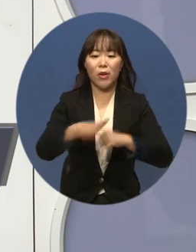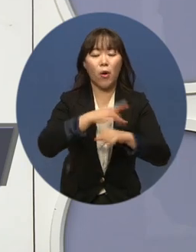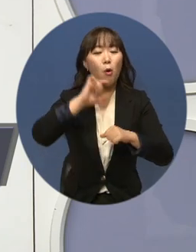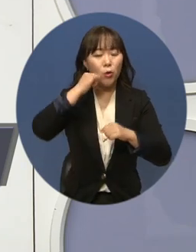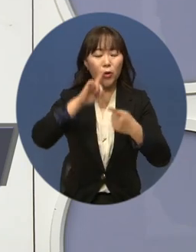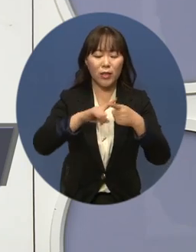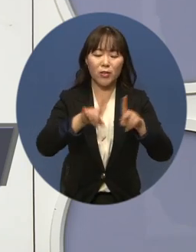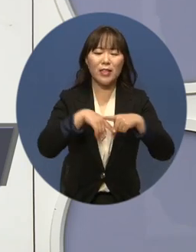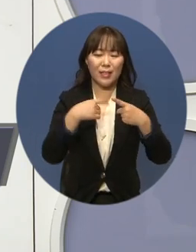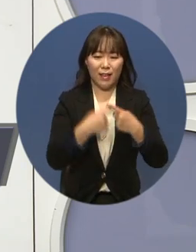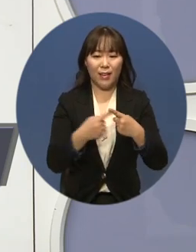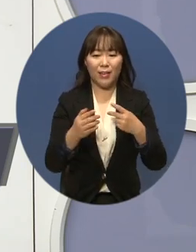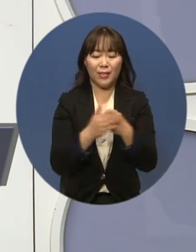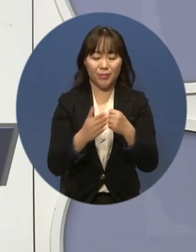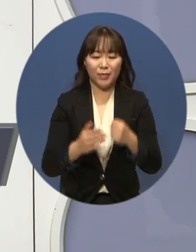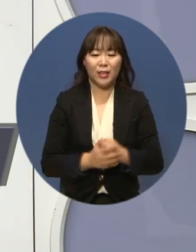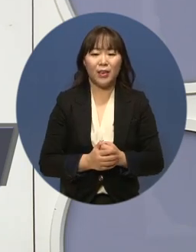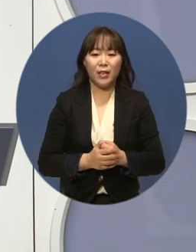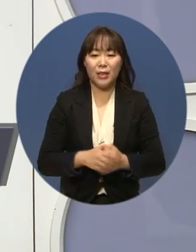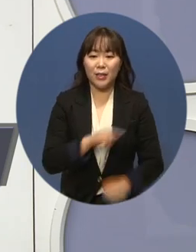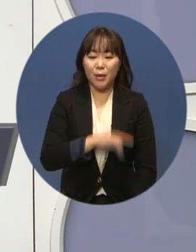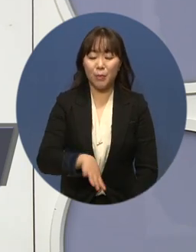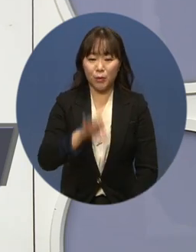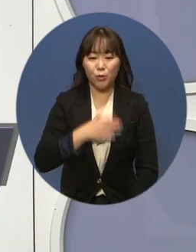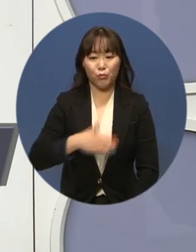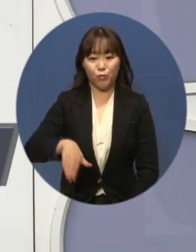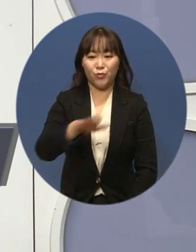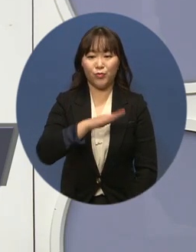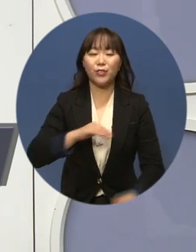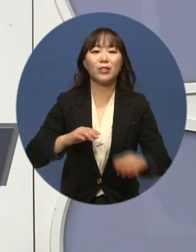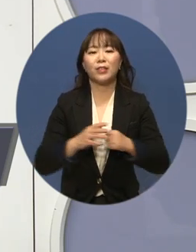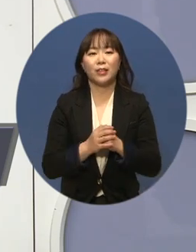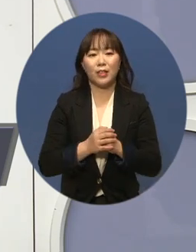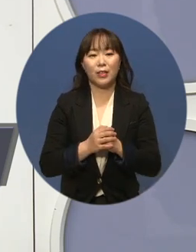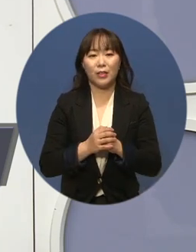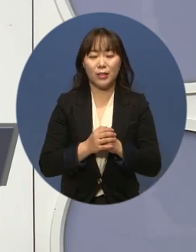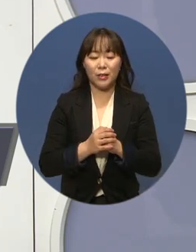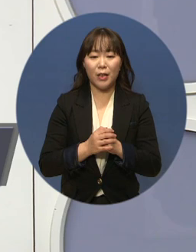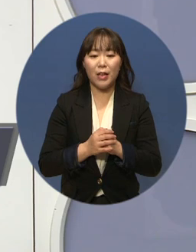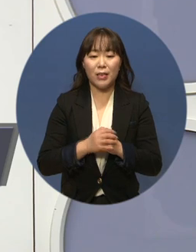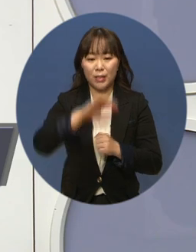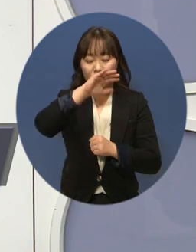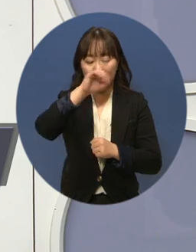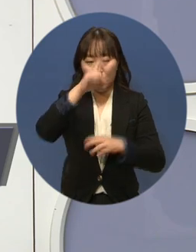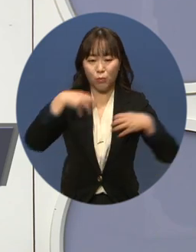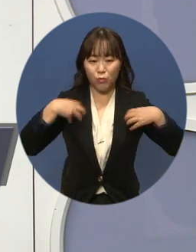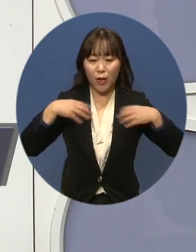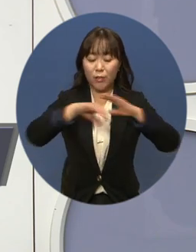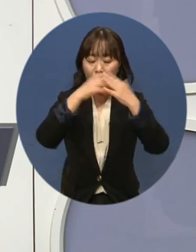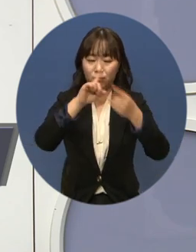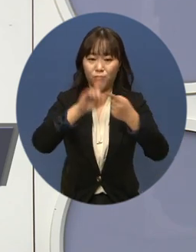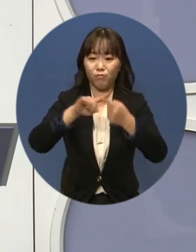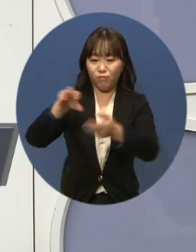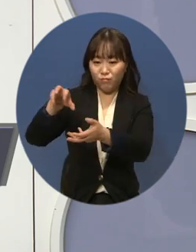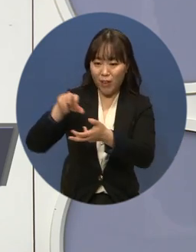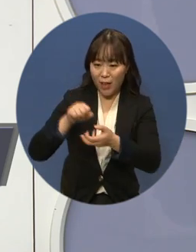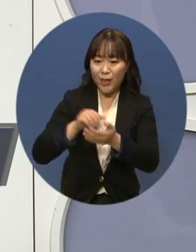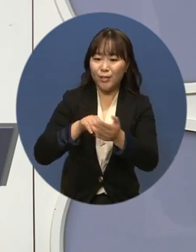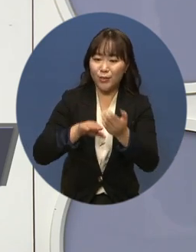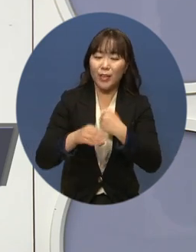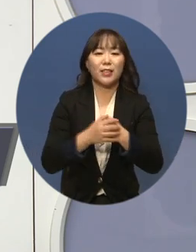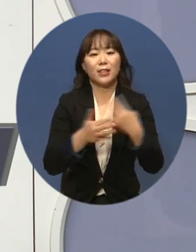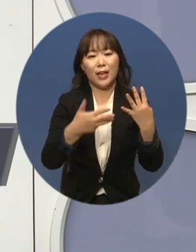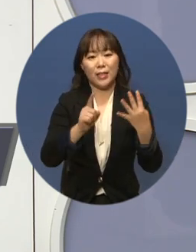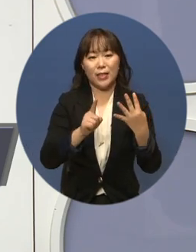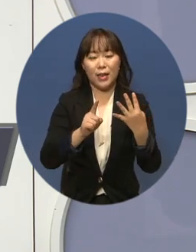어렵다는 걸 다 이해하고 있기 때문에 일단은 저희들 당의 그런 제안들을 재정당국이 적극적으로 받아들여서